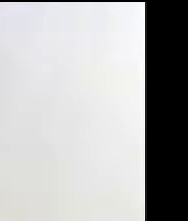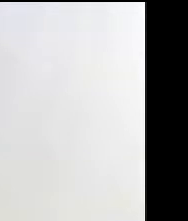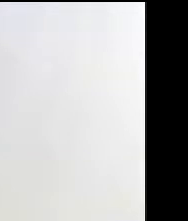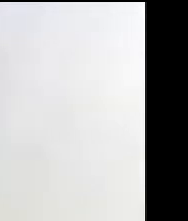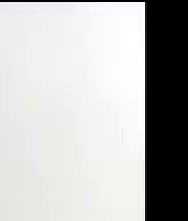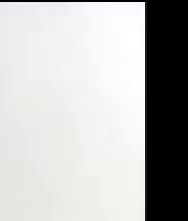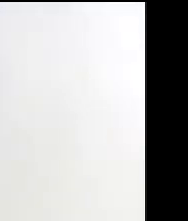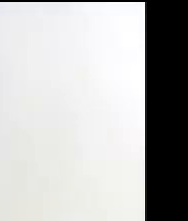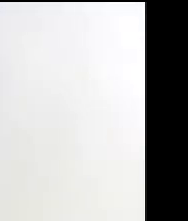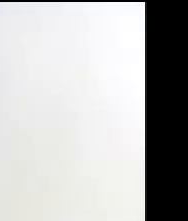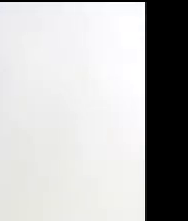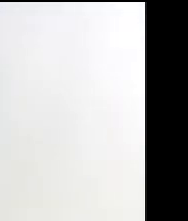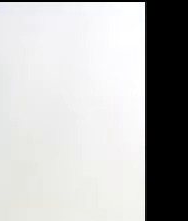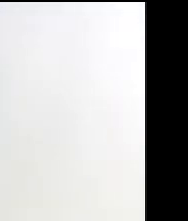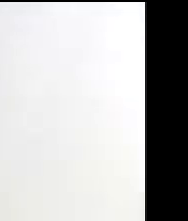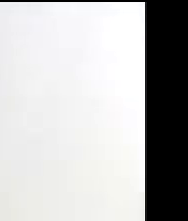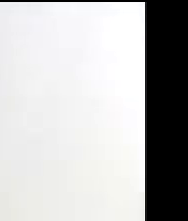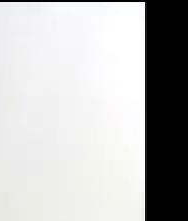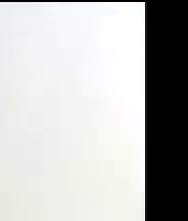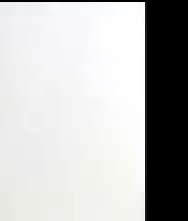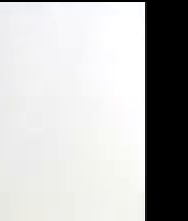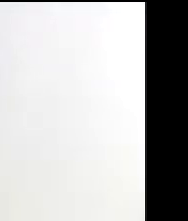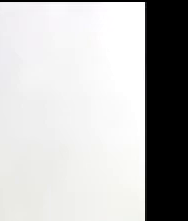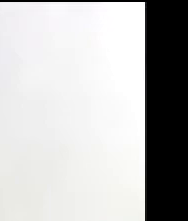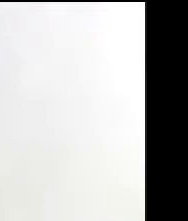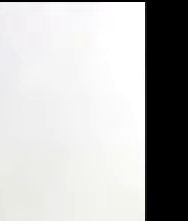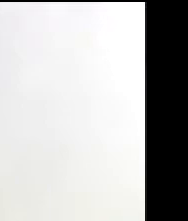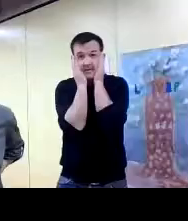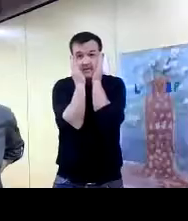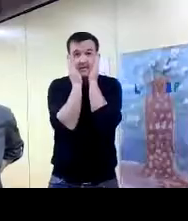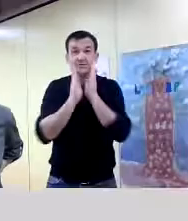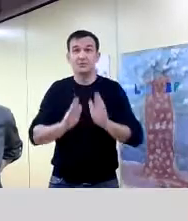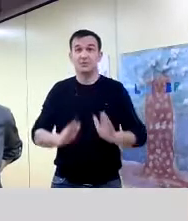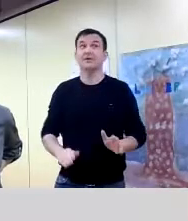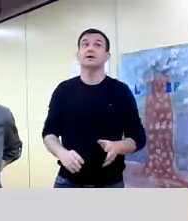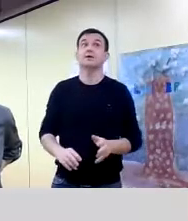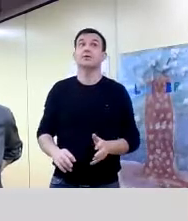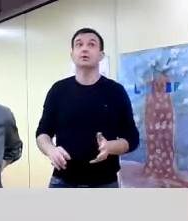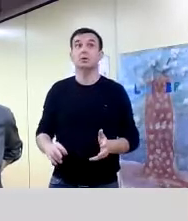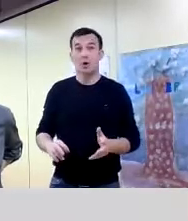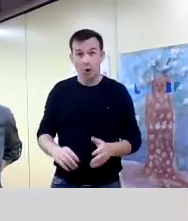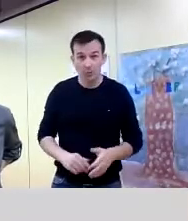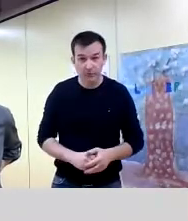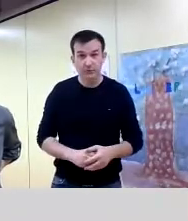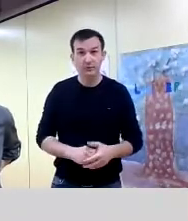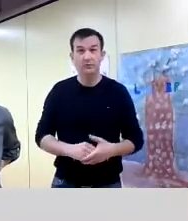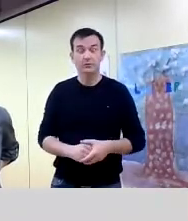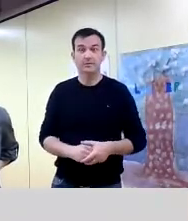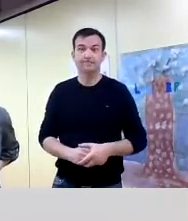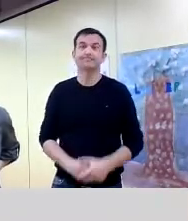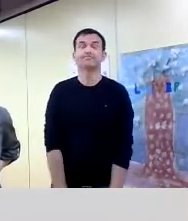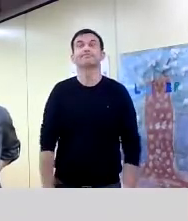l'école en trottinette? Non, pas du Non. tout. C'est dangereux. Je vais à l'école en